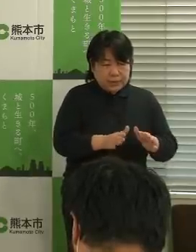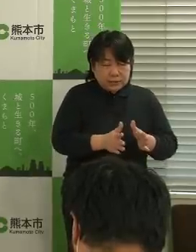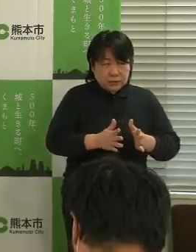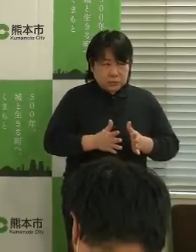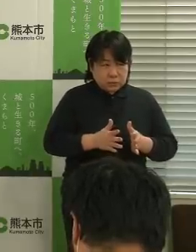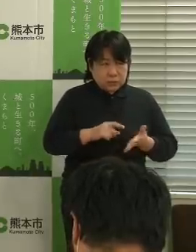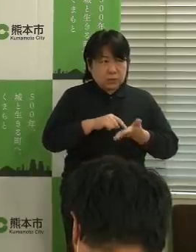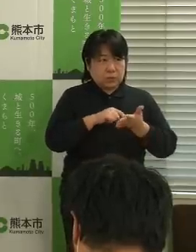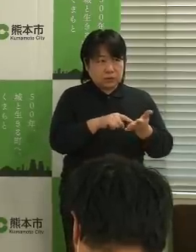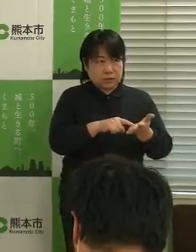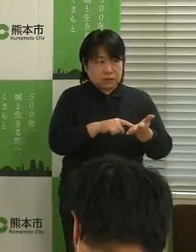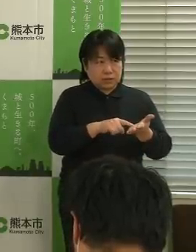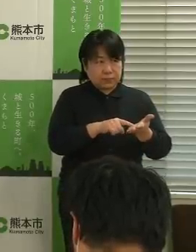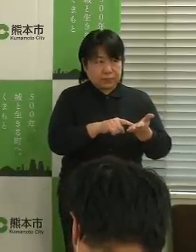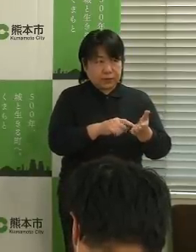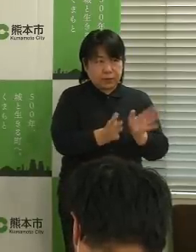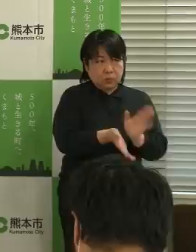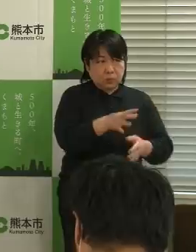い、